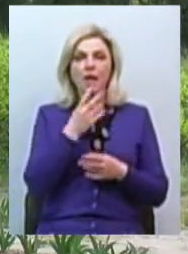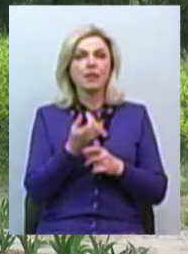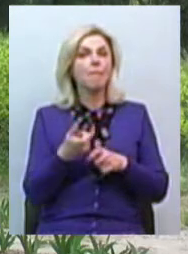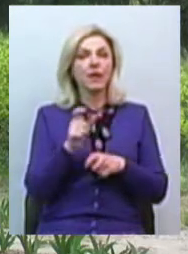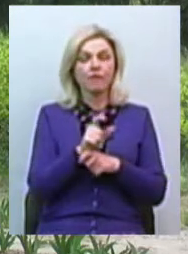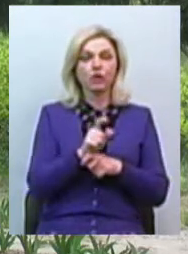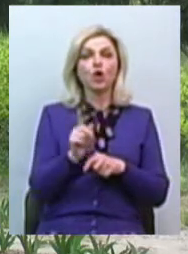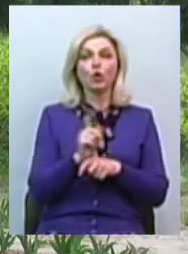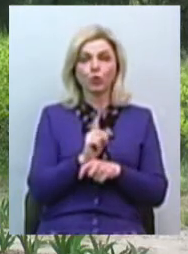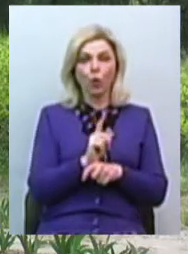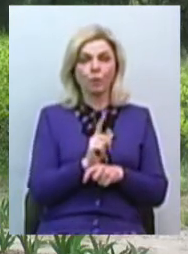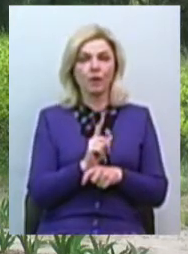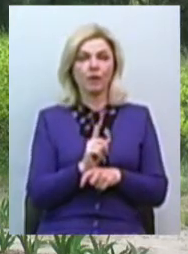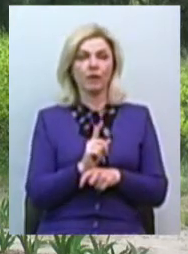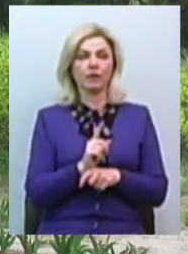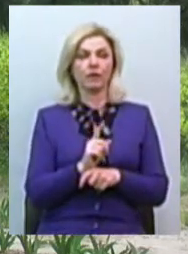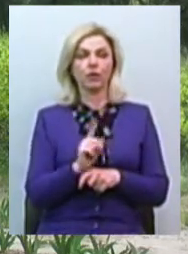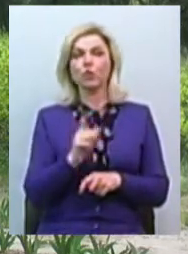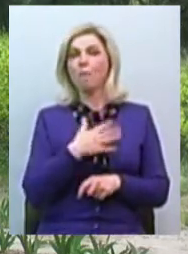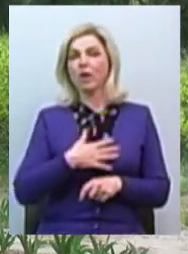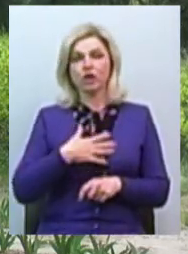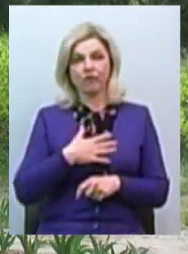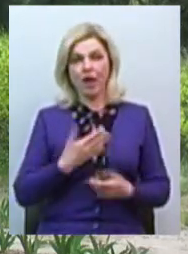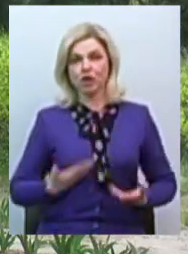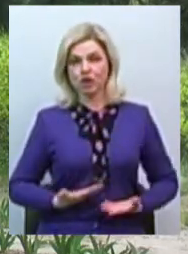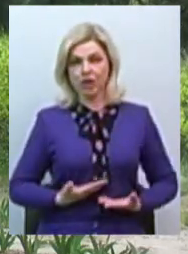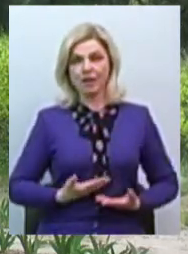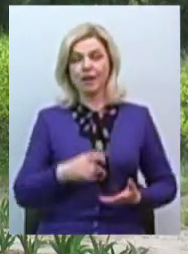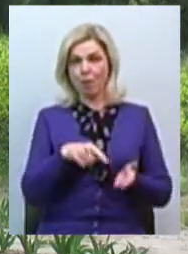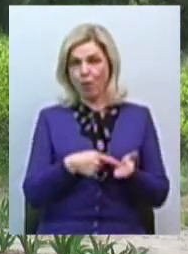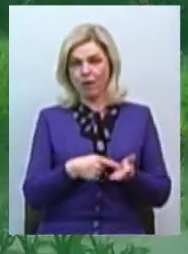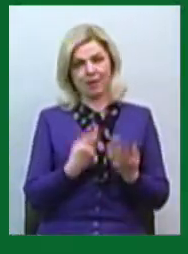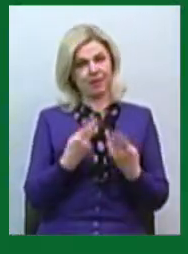гранично допустимі концентрації, так що переживати мешканцям міста нема про що.